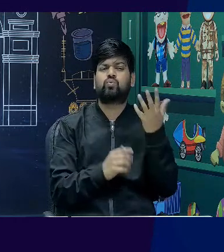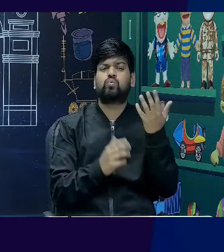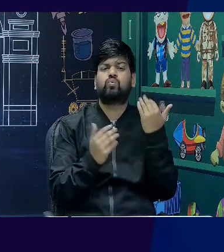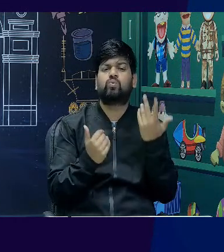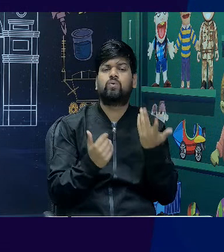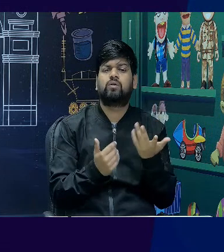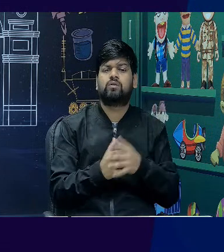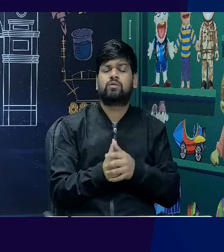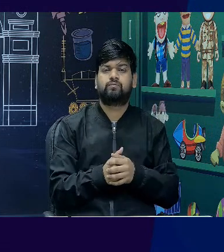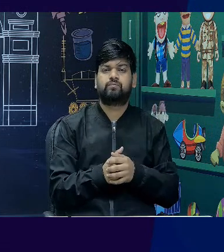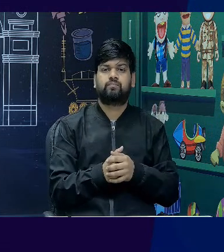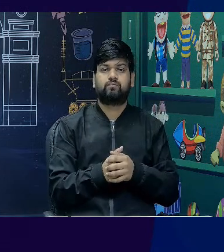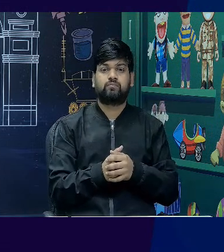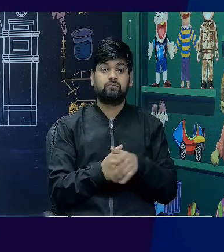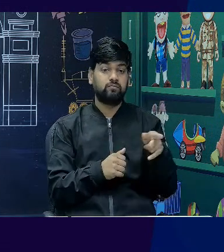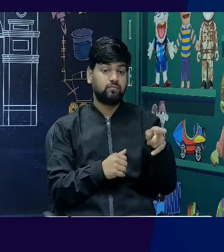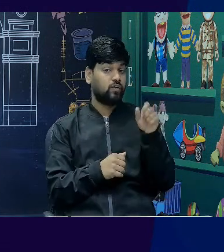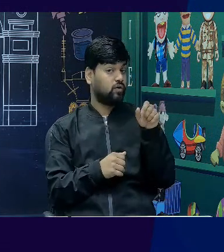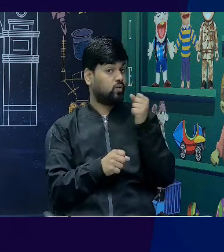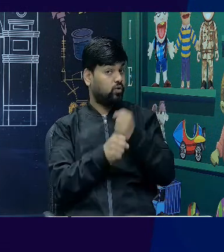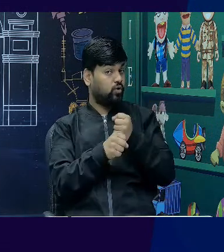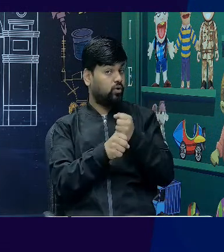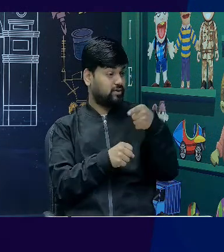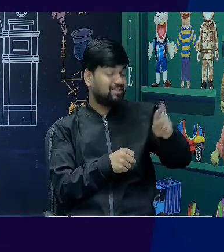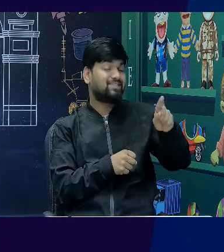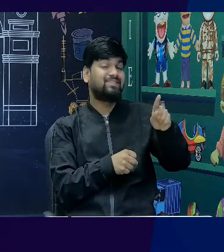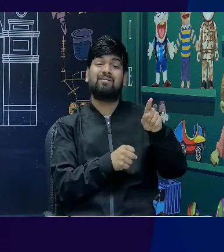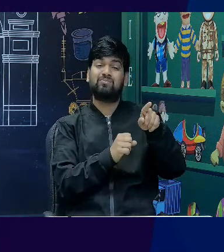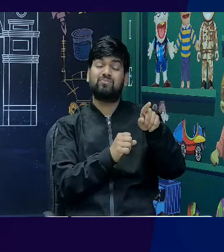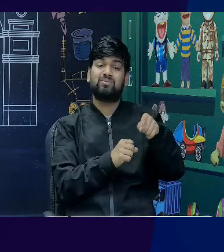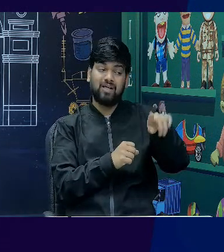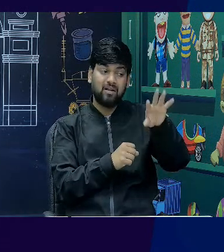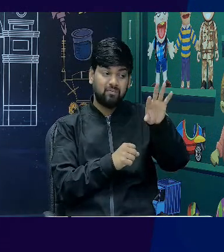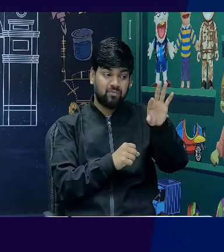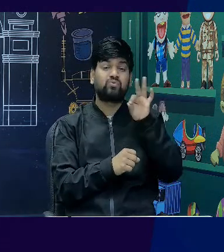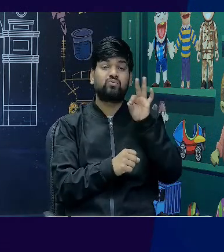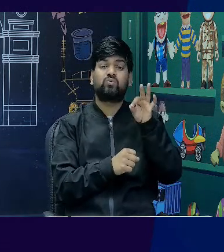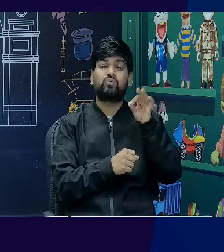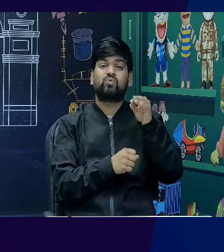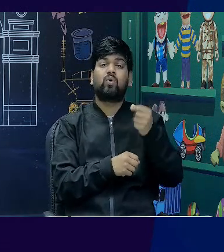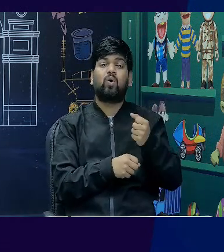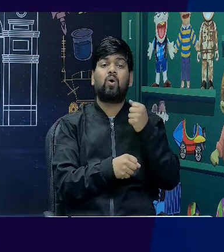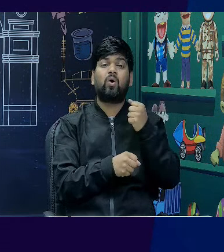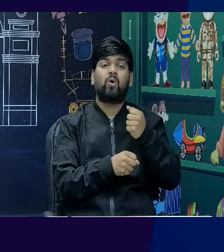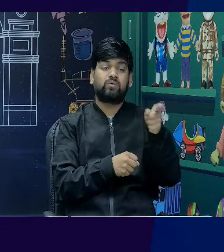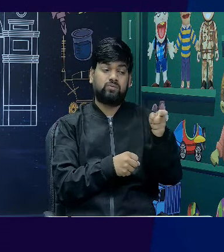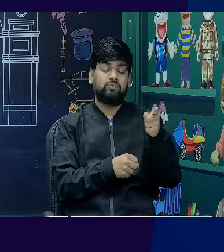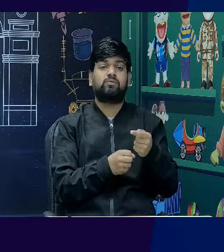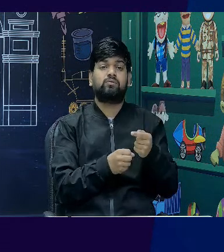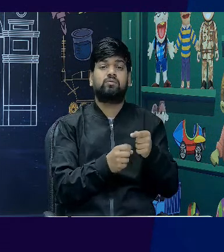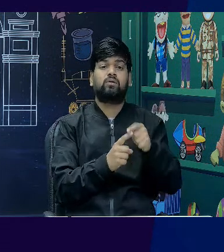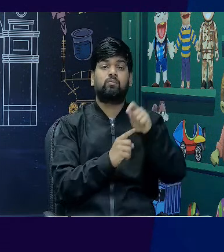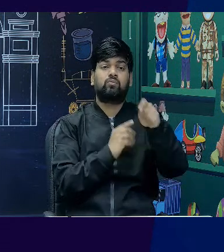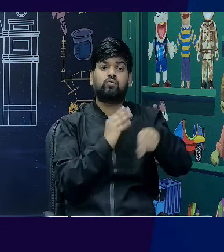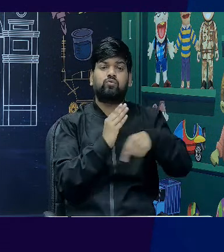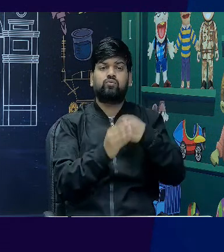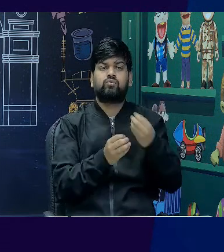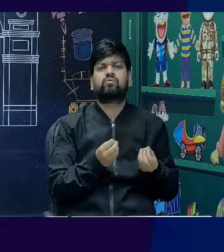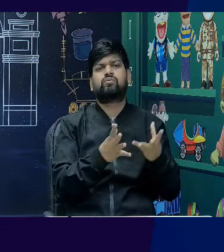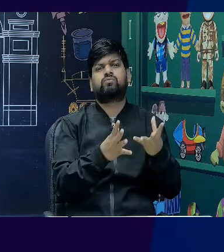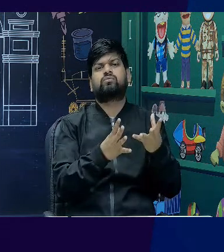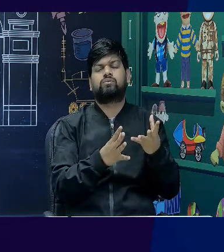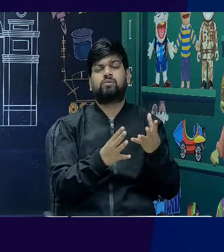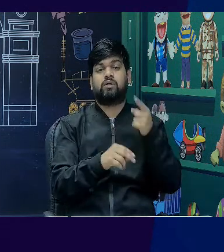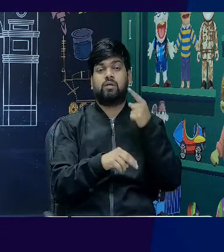डिस्क्रिशनरी फिजिकल पॉलिसी भी बोलते हैं. दैट मीन्स अगर इन्फ्लेशन होती है तो गवर्नमेंट डिक्रीज करती है अपनी स्पेंडिंग